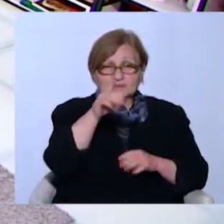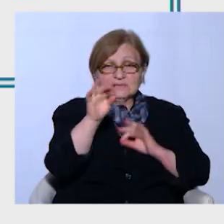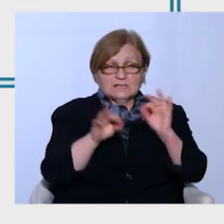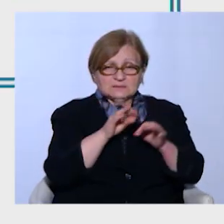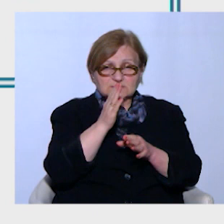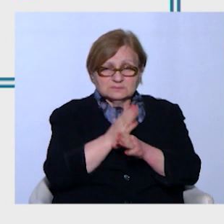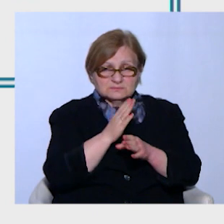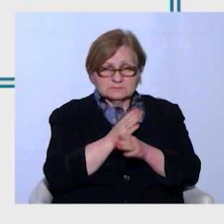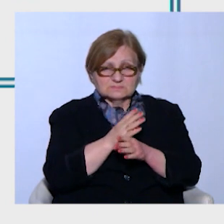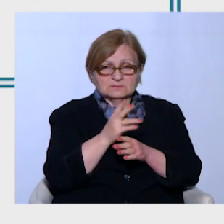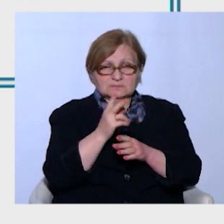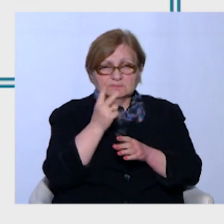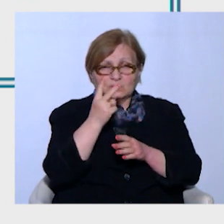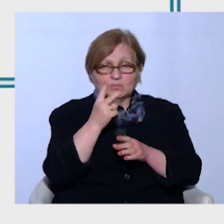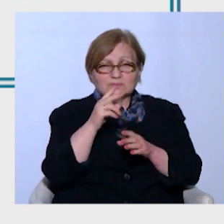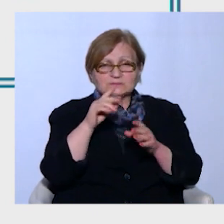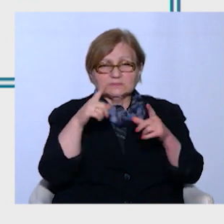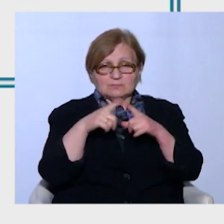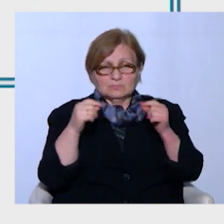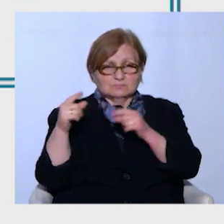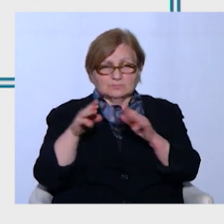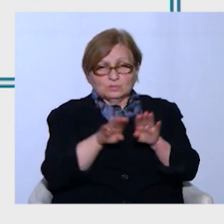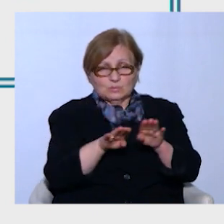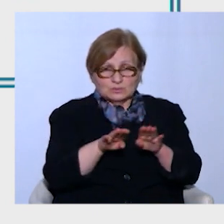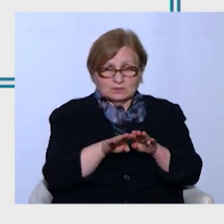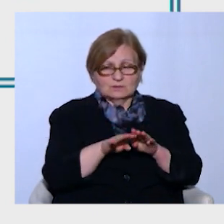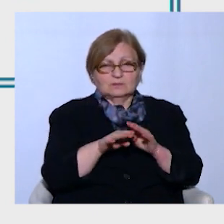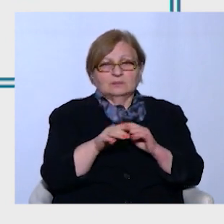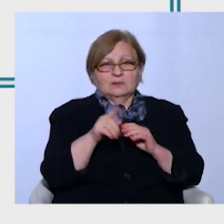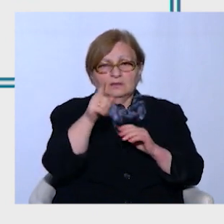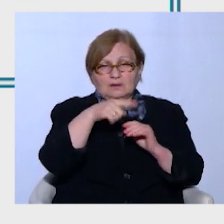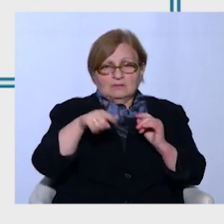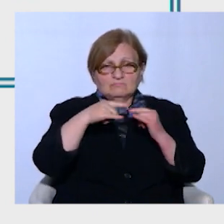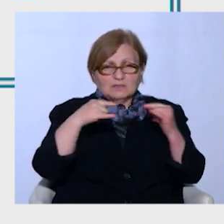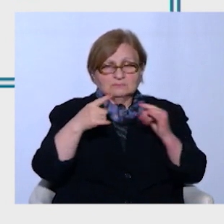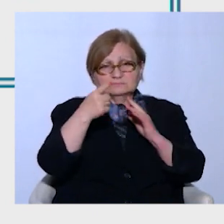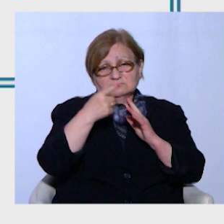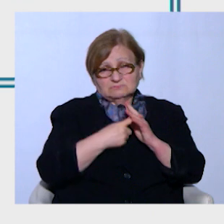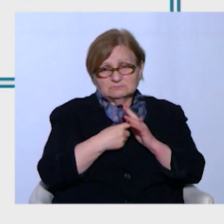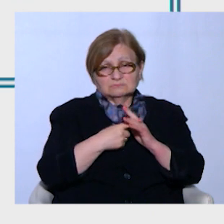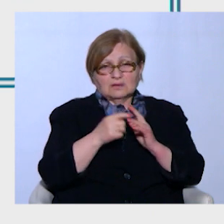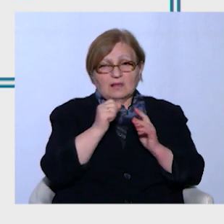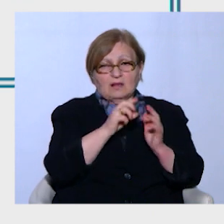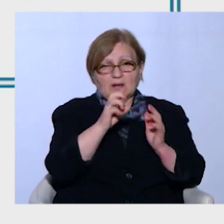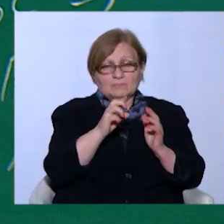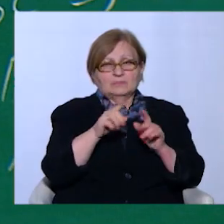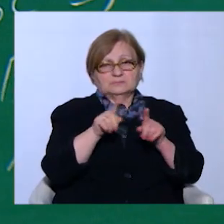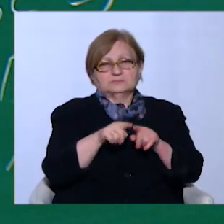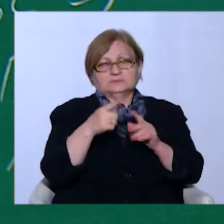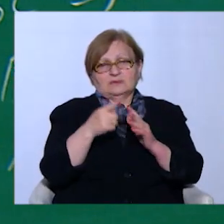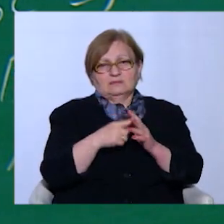არის, რომ ორი სამკუთხედი ტოლია, ABD-ს ფართობი არის მართკუთხედის ნახევარი, შესაბამისად AB-ს